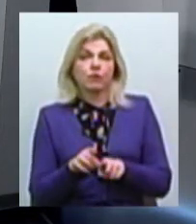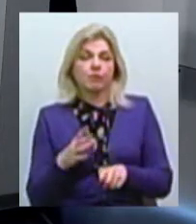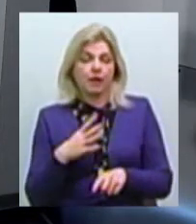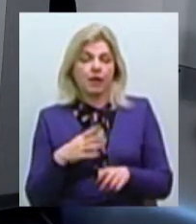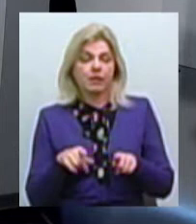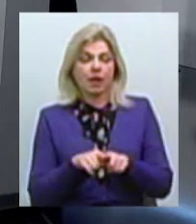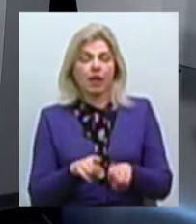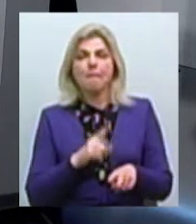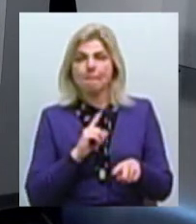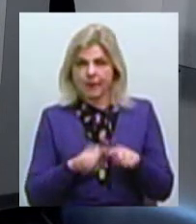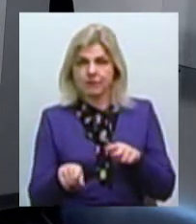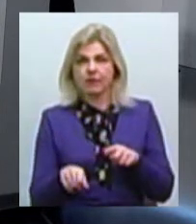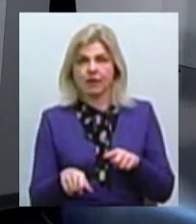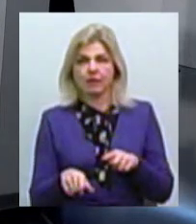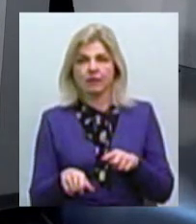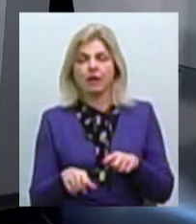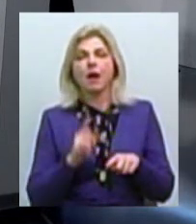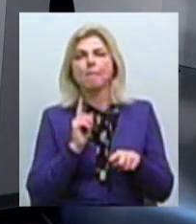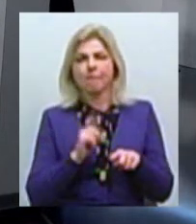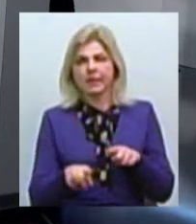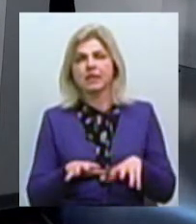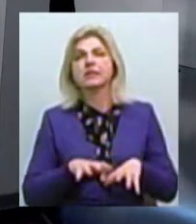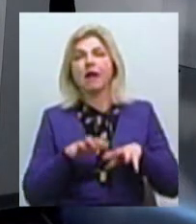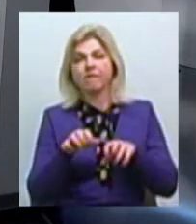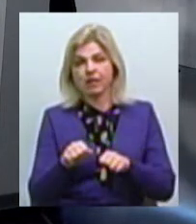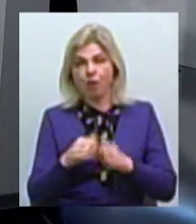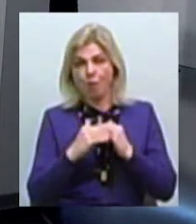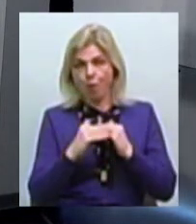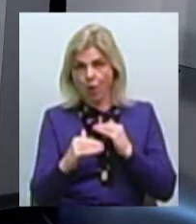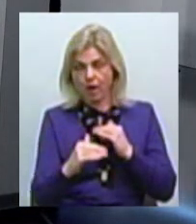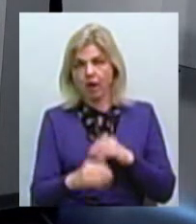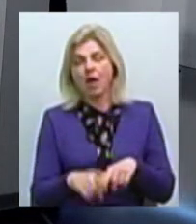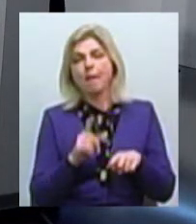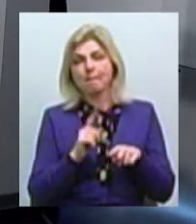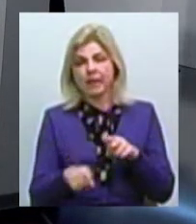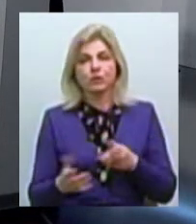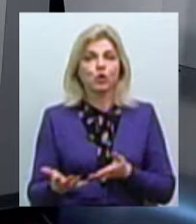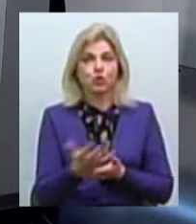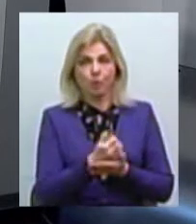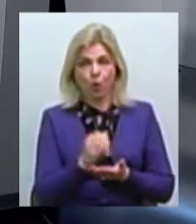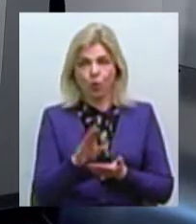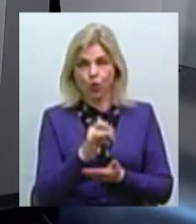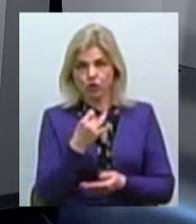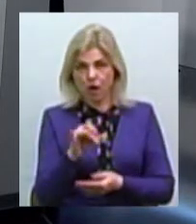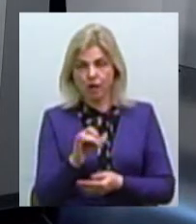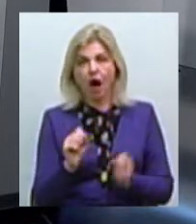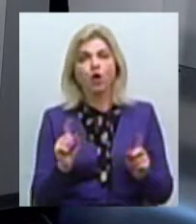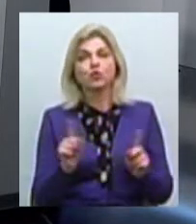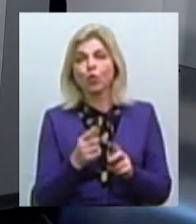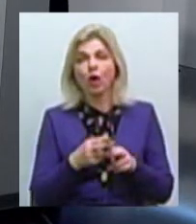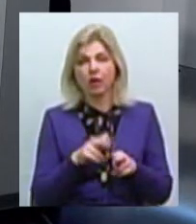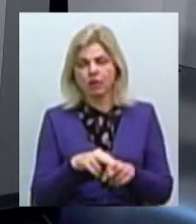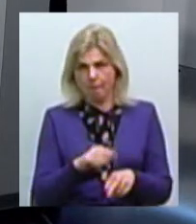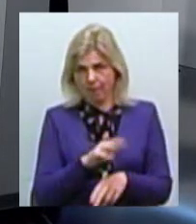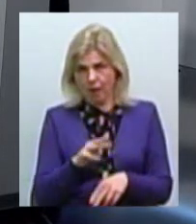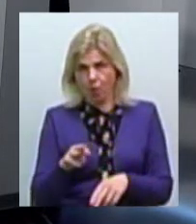быстрые то есть быстро захватить поле быстро собрать урожай а что такое урожай с поля это несколько